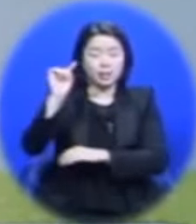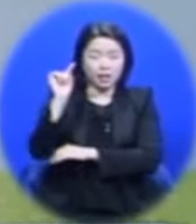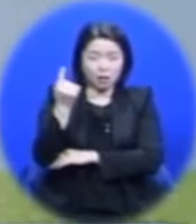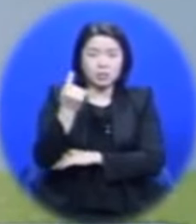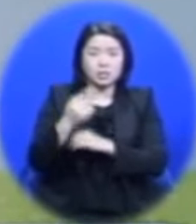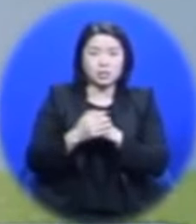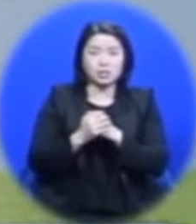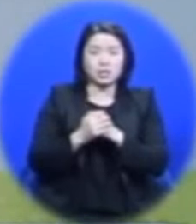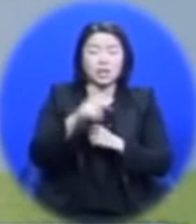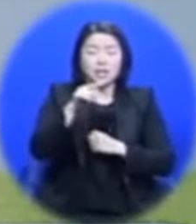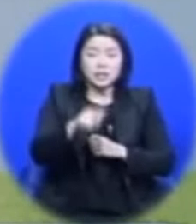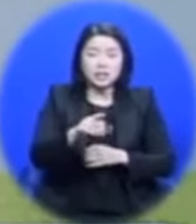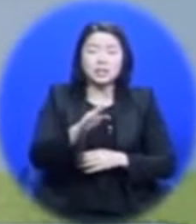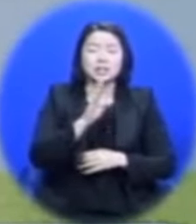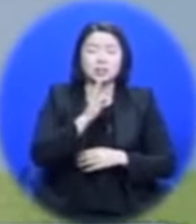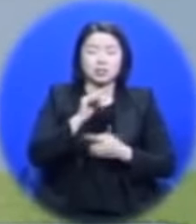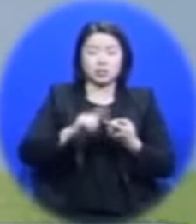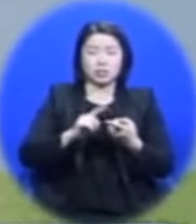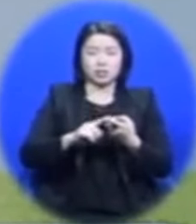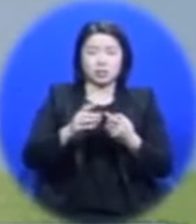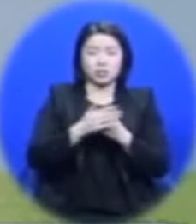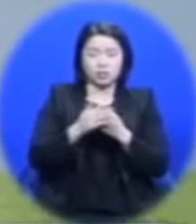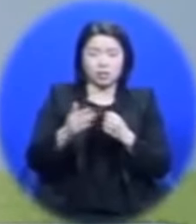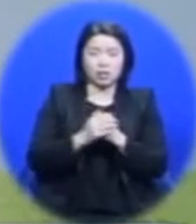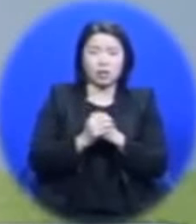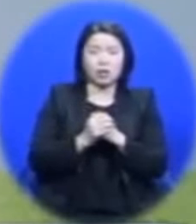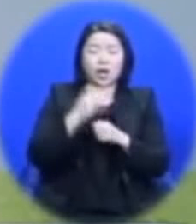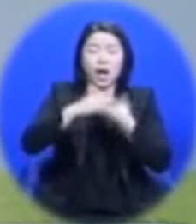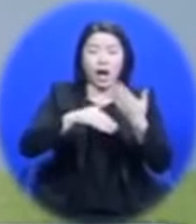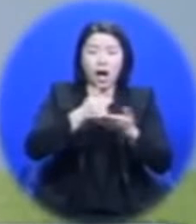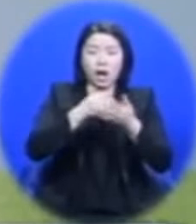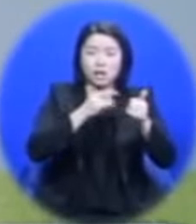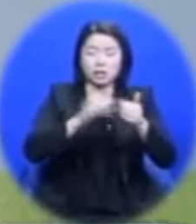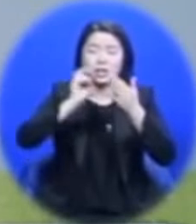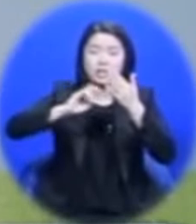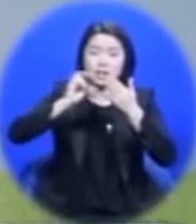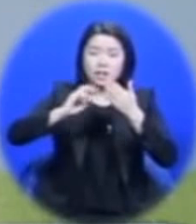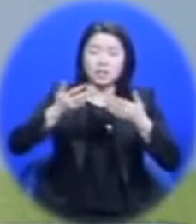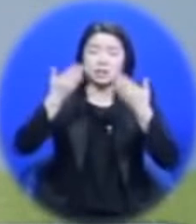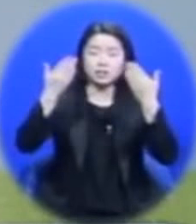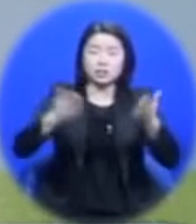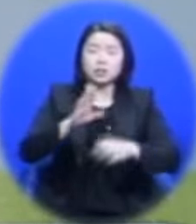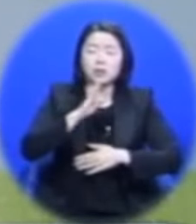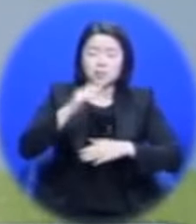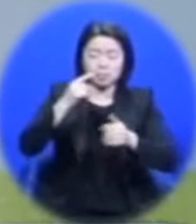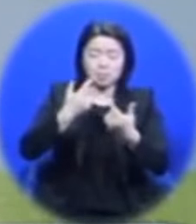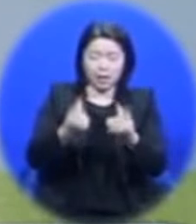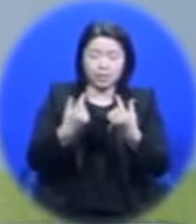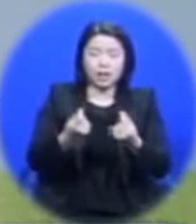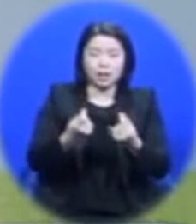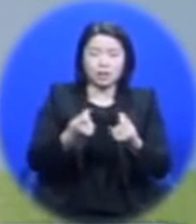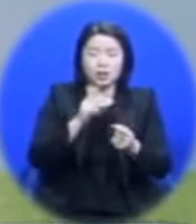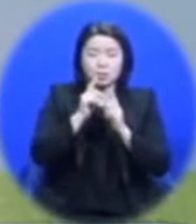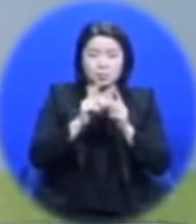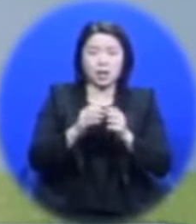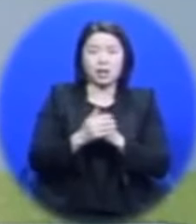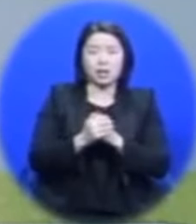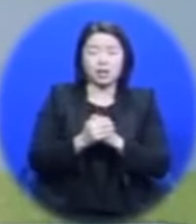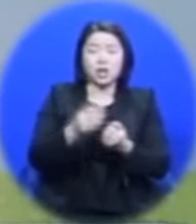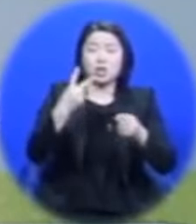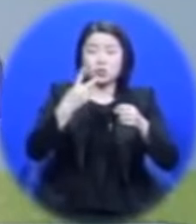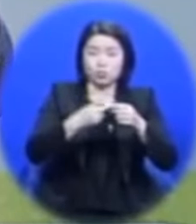다윗은 바로 그것으로 인하여 우리가 하나님께 찬양하는 게 마땅하다고 말하고 있어요. 두 번째